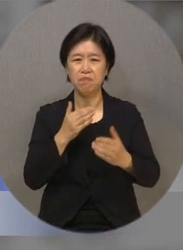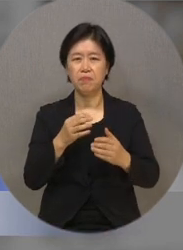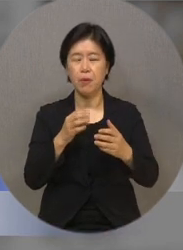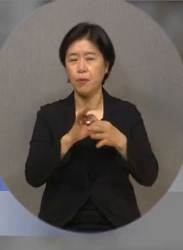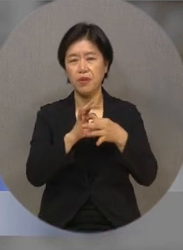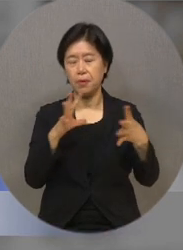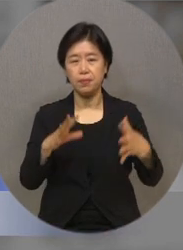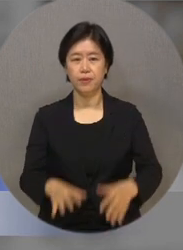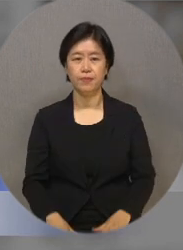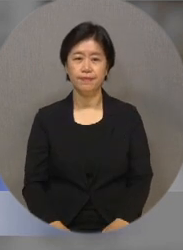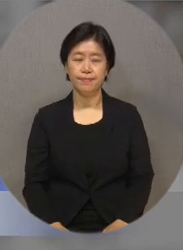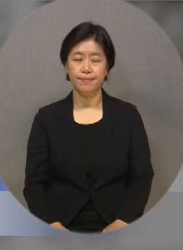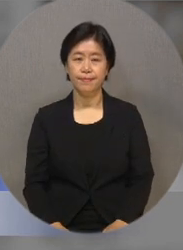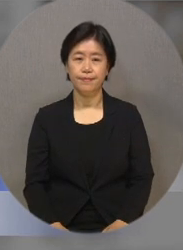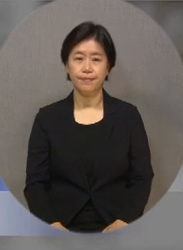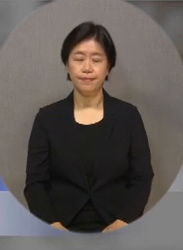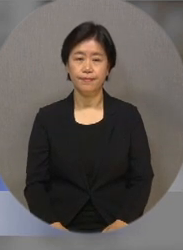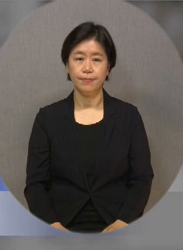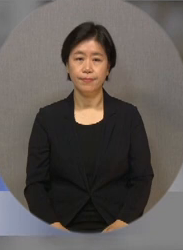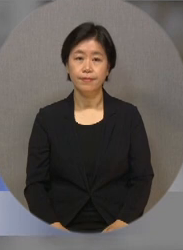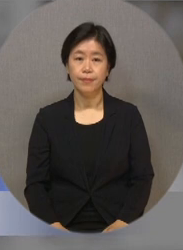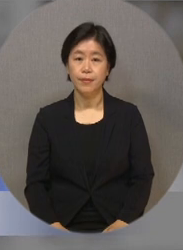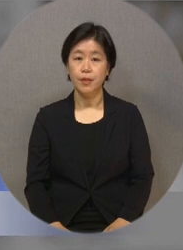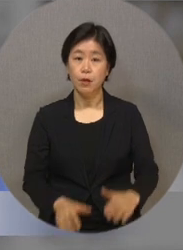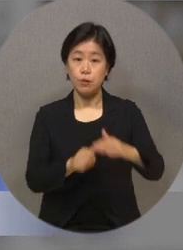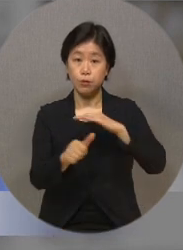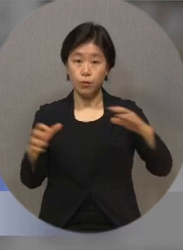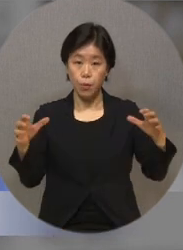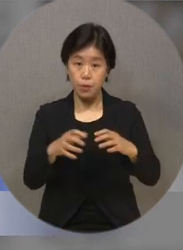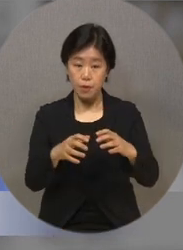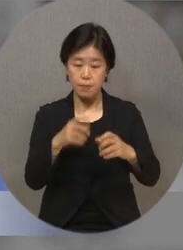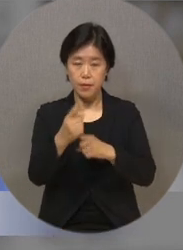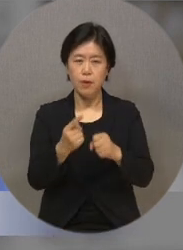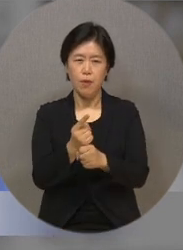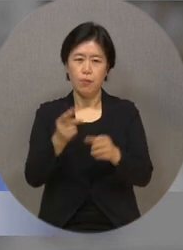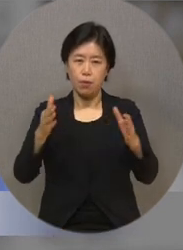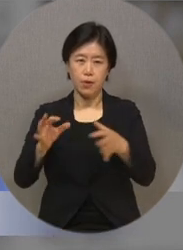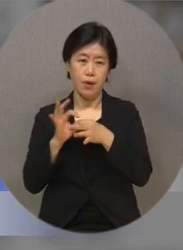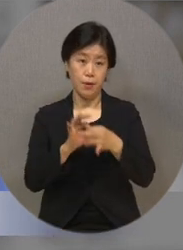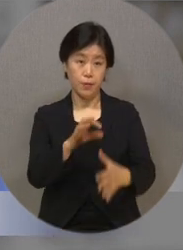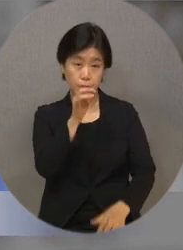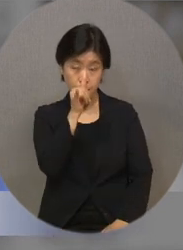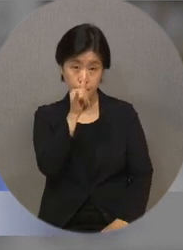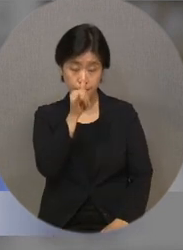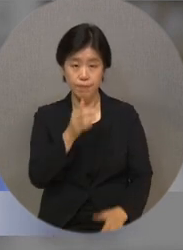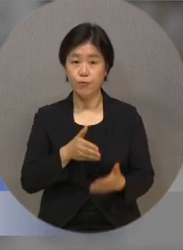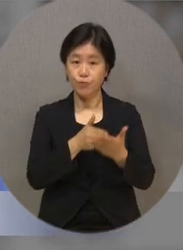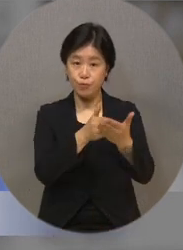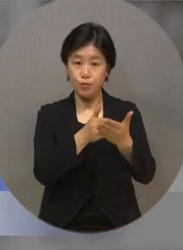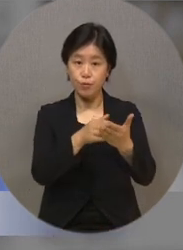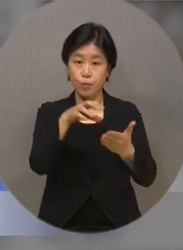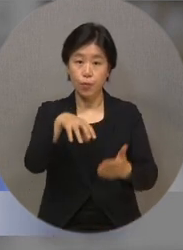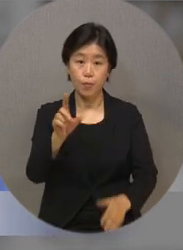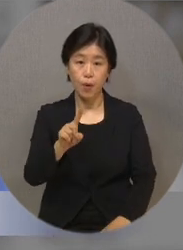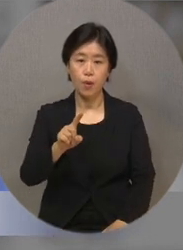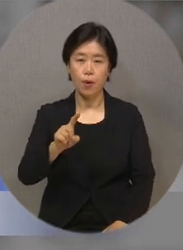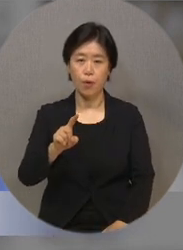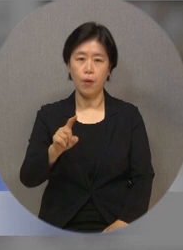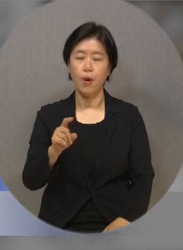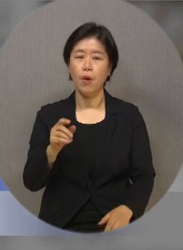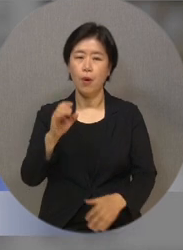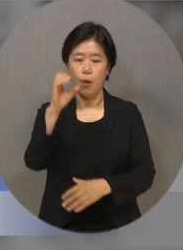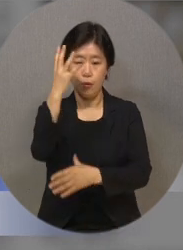누구나 지원 가능합니다 선수 모집은 연내 상시하며 지원 접수는 코웨이 블루힐스 휠체어